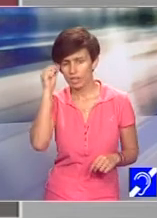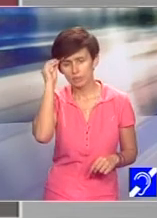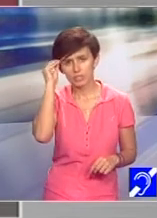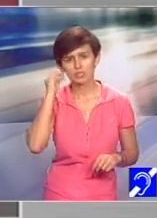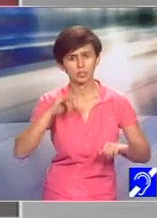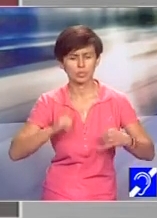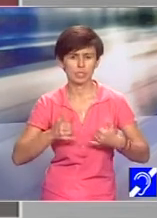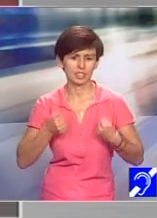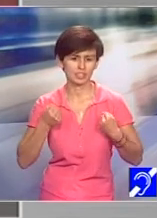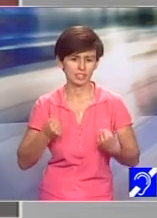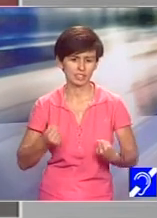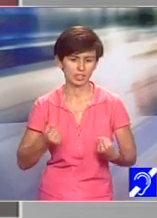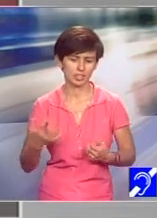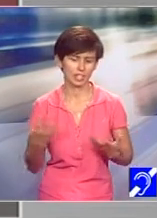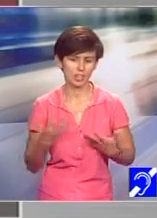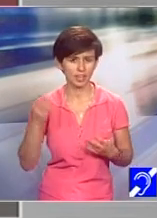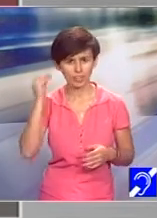legat de dificultatea